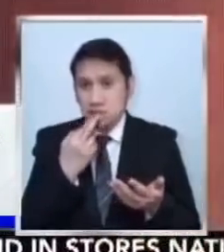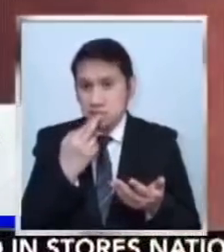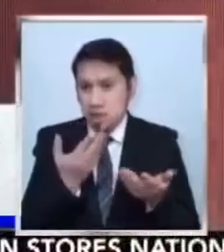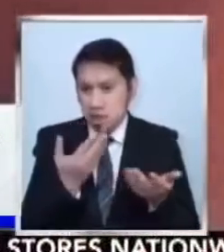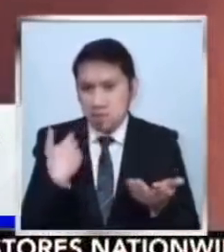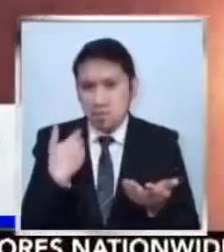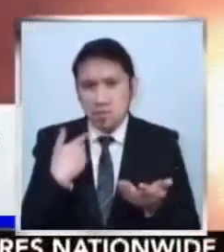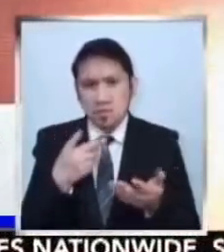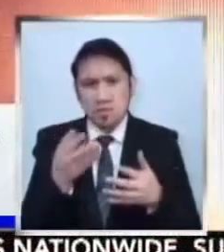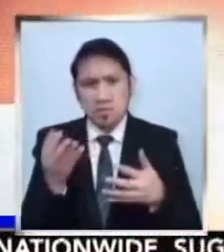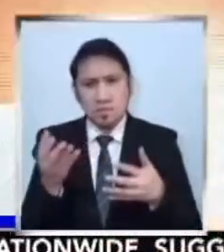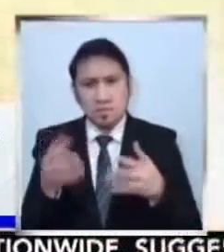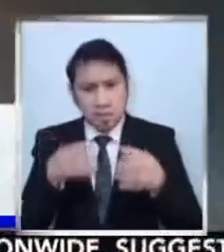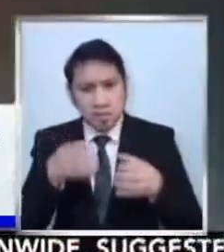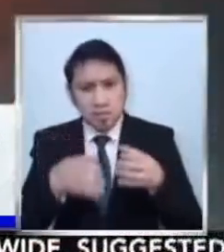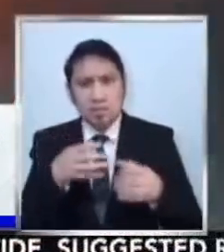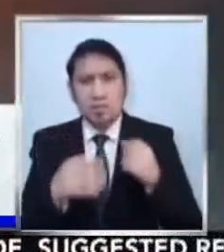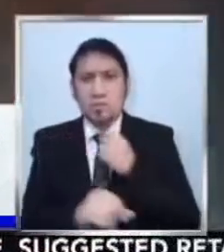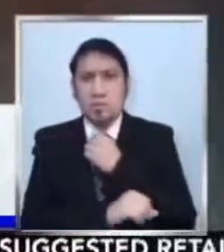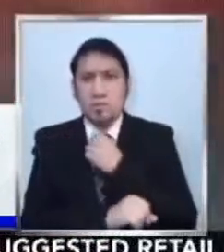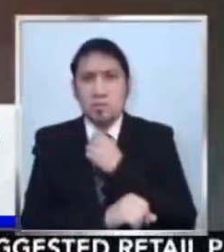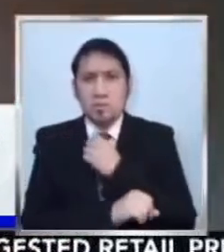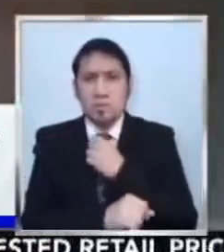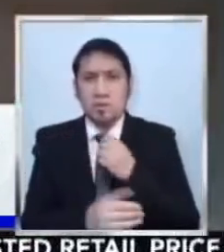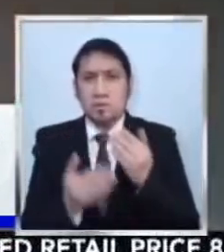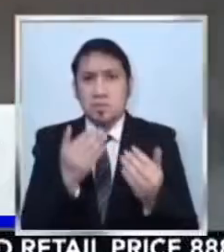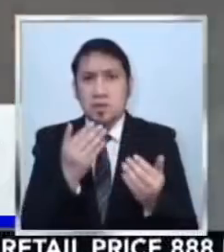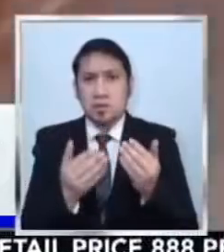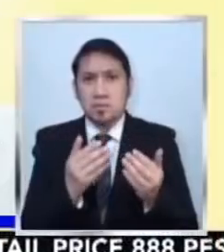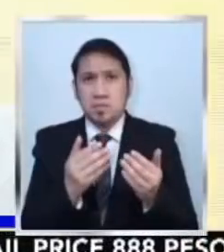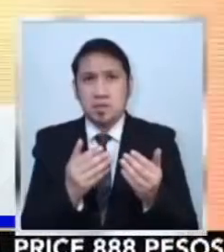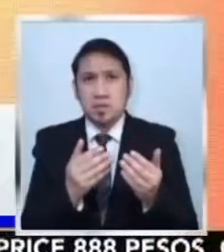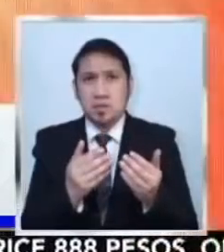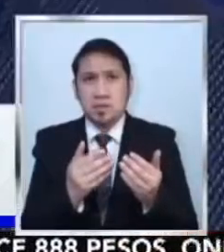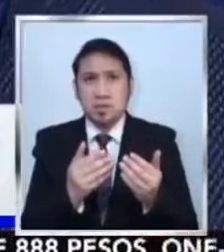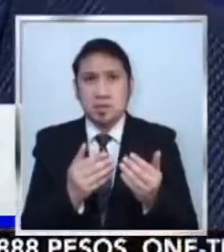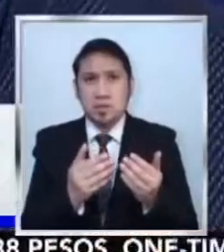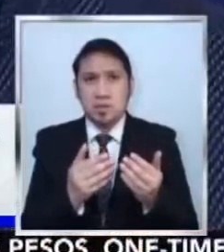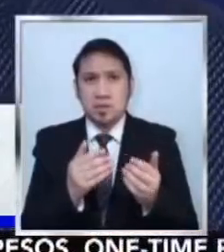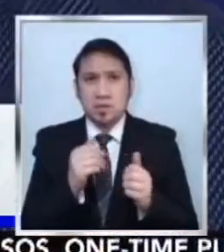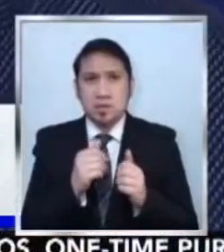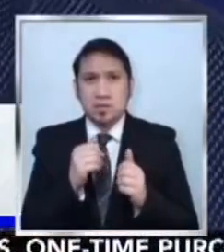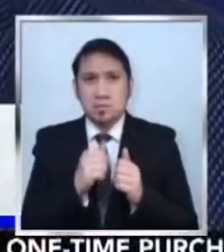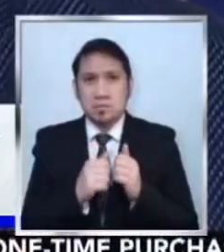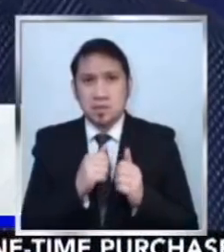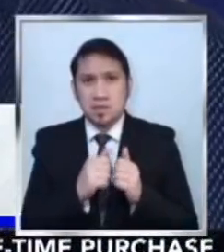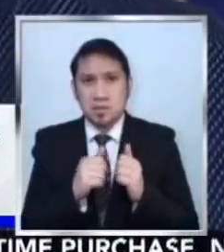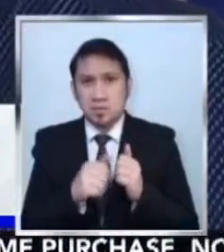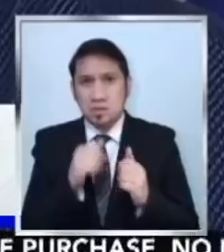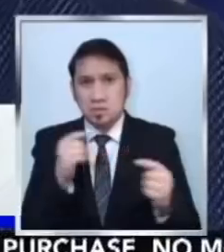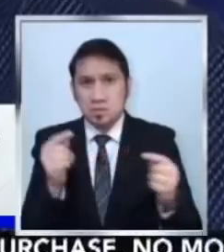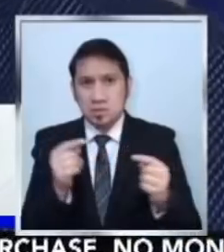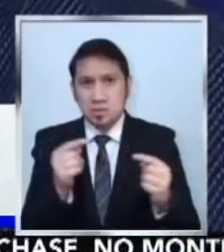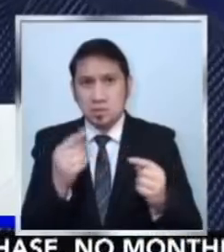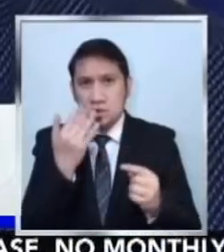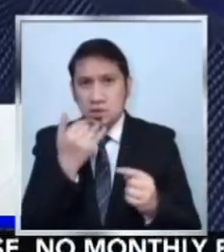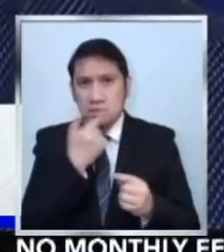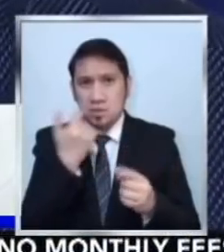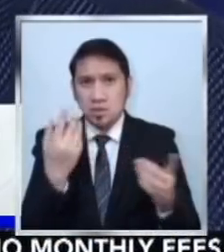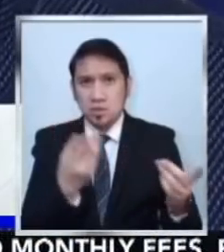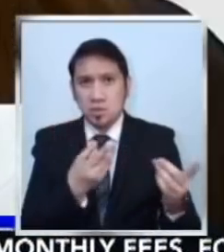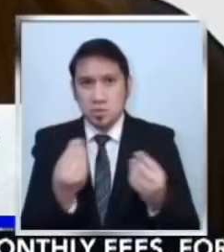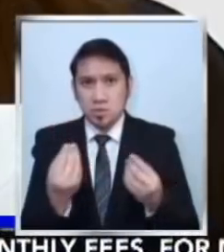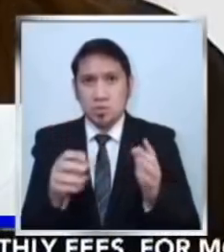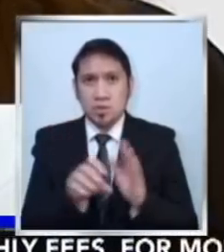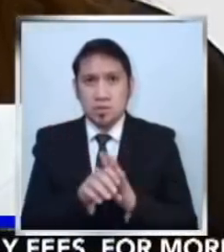naman talaga magkasakitan, kundi mag-agaw pansin sa mga tao. Kasi minsan ginagawa nila yun, hapon,